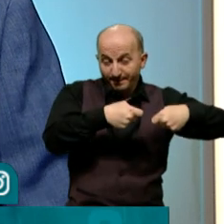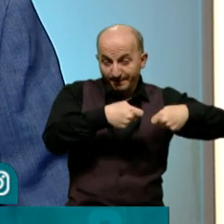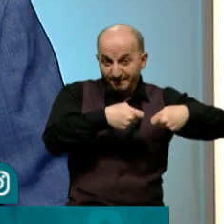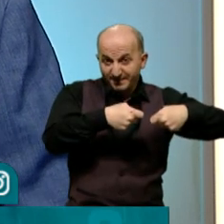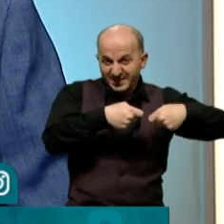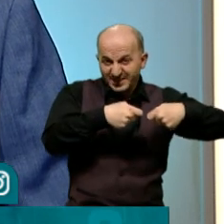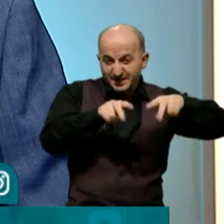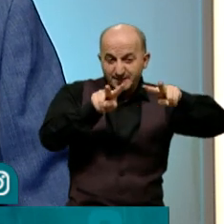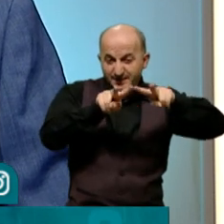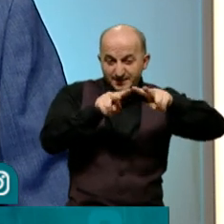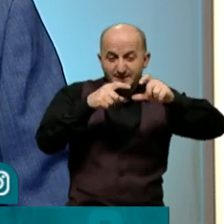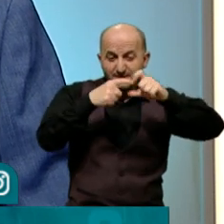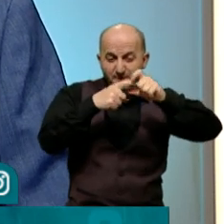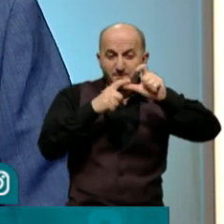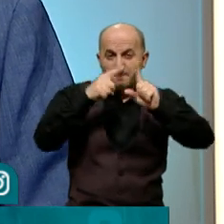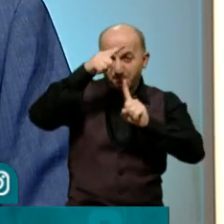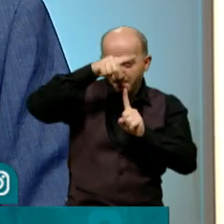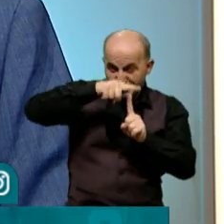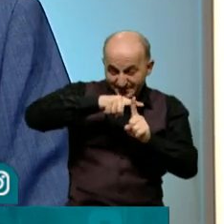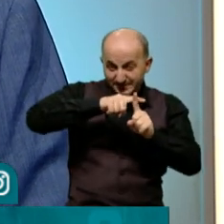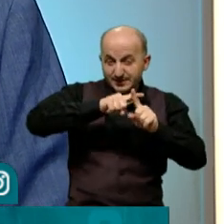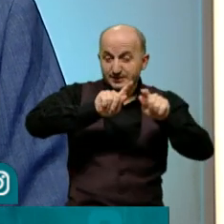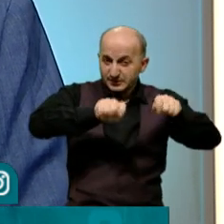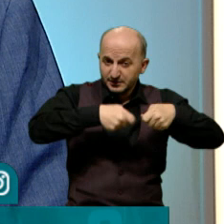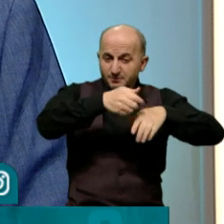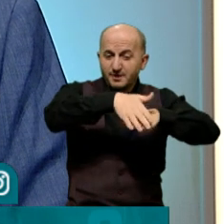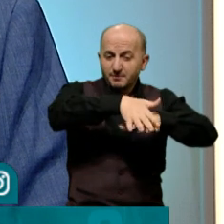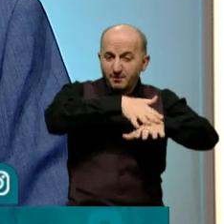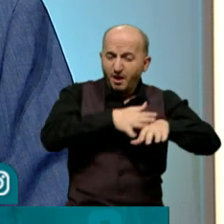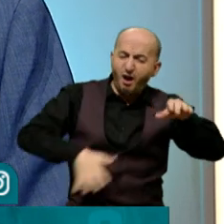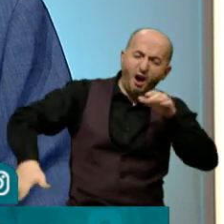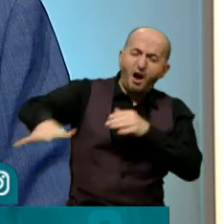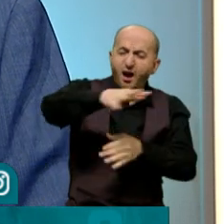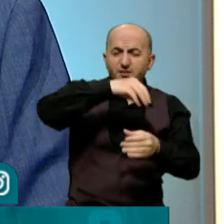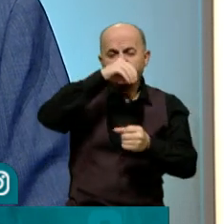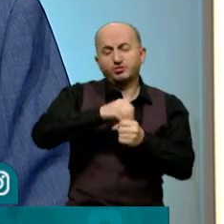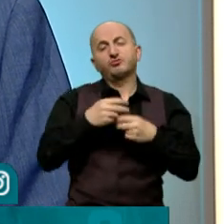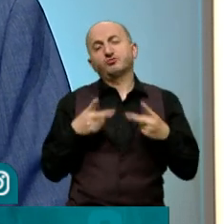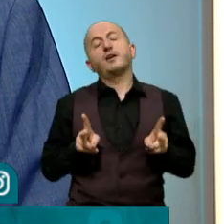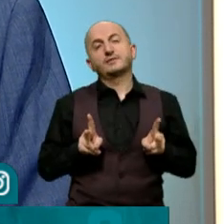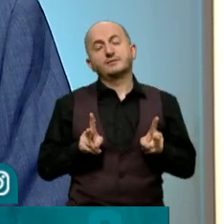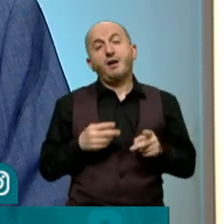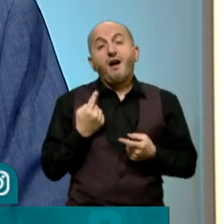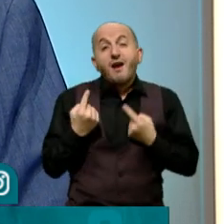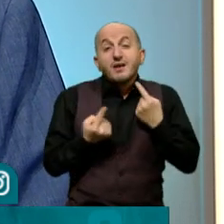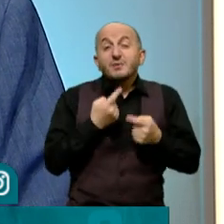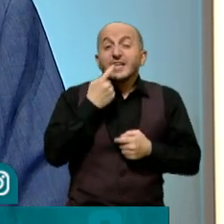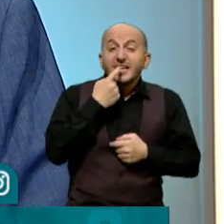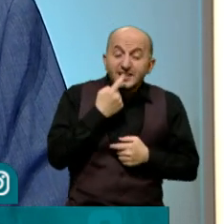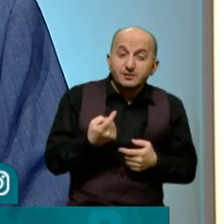doğrusu giymeden öte mest üzerine mest etmek herkes için caizdir. Herhangi bir